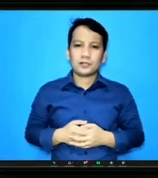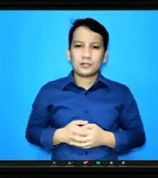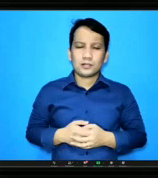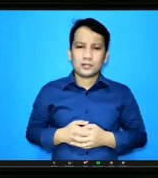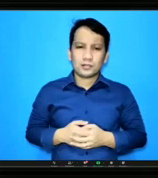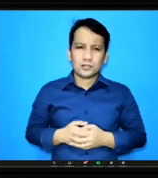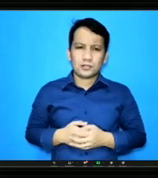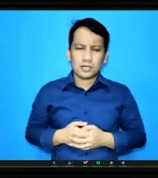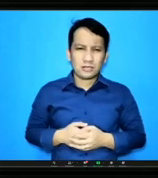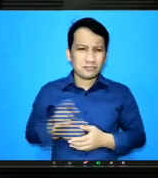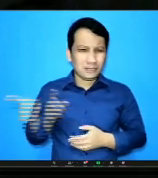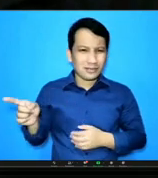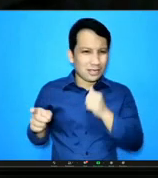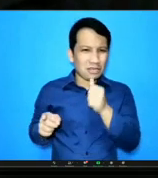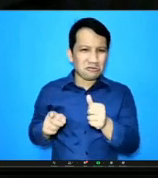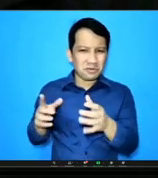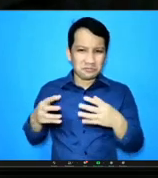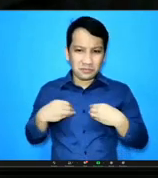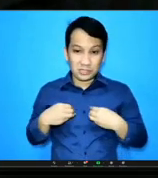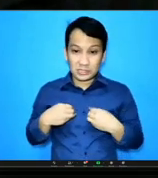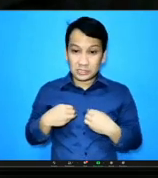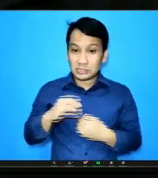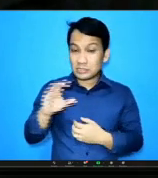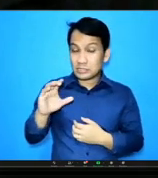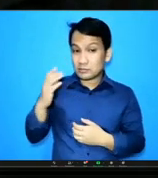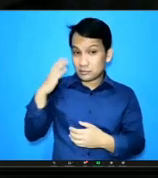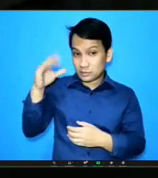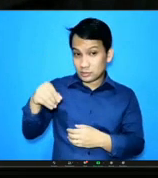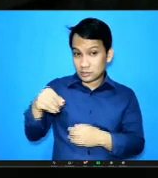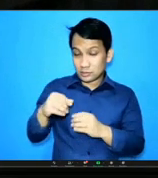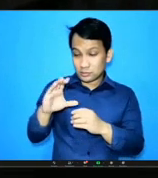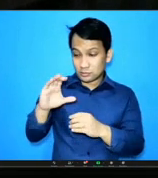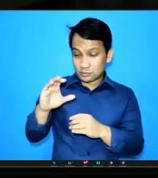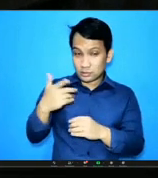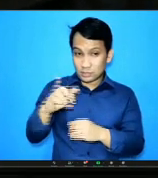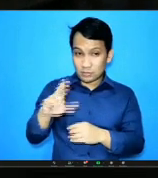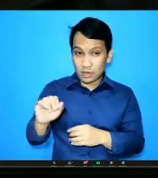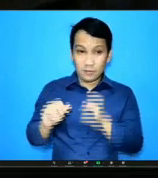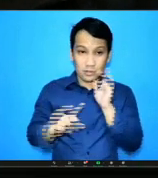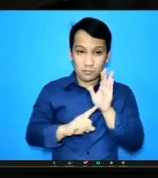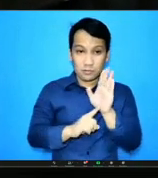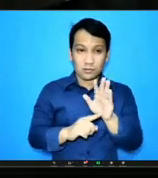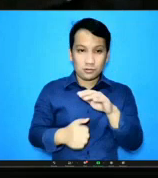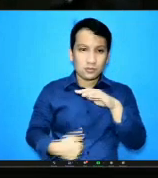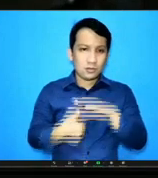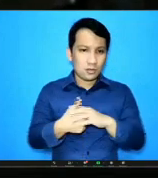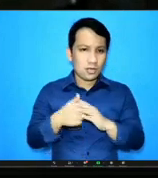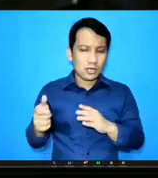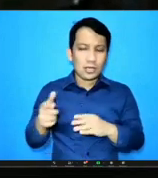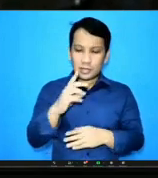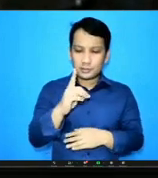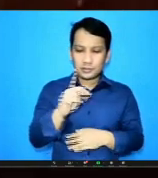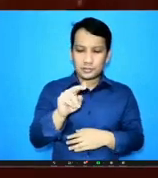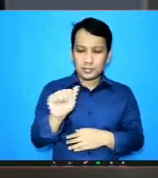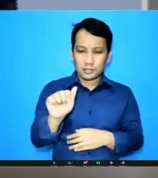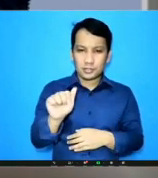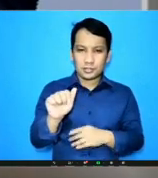Dahil ayaw mami ni chairman, isa lang ang solusyon para lumabas ang katotohanan. DNA test.